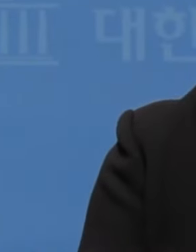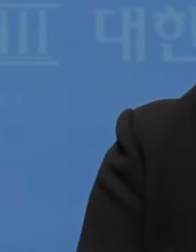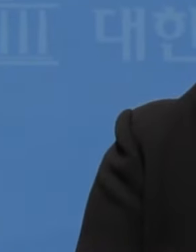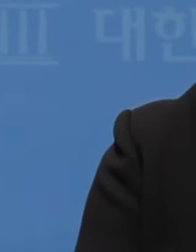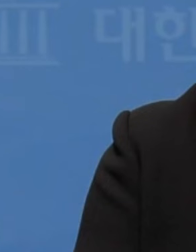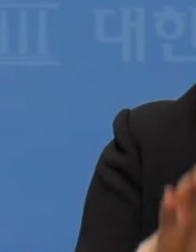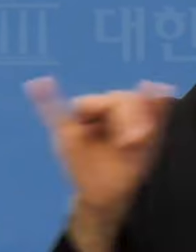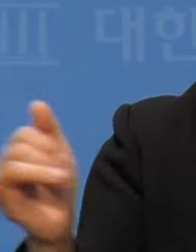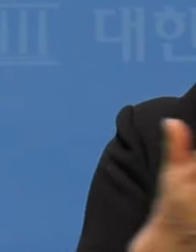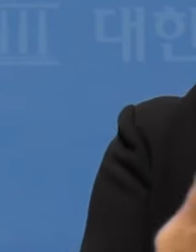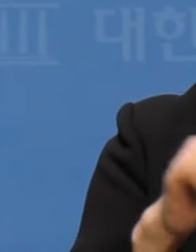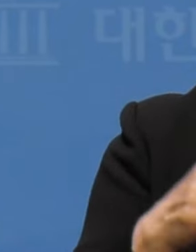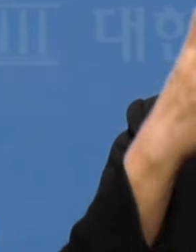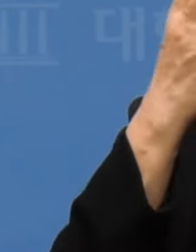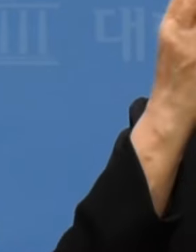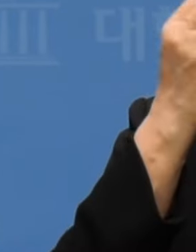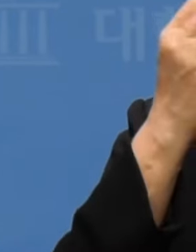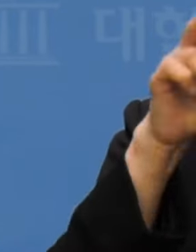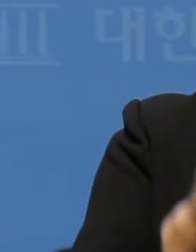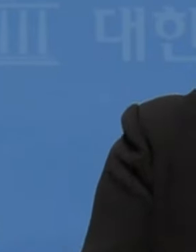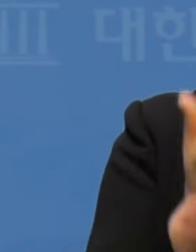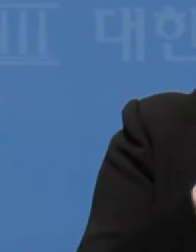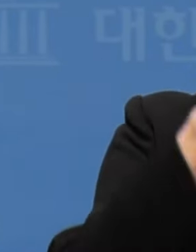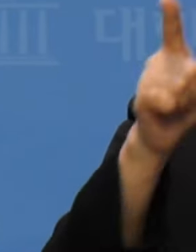2,595명, 주요 이상 반응 신고 건수는